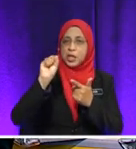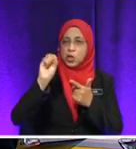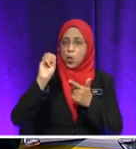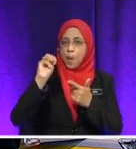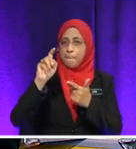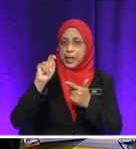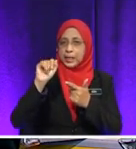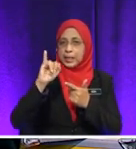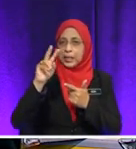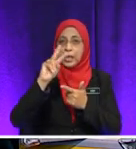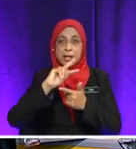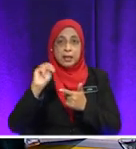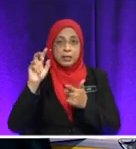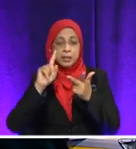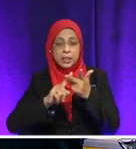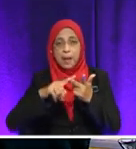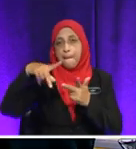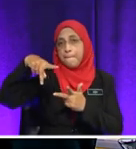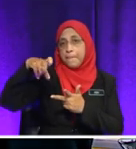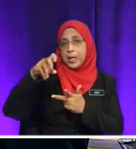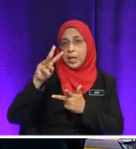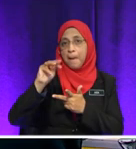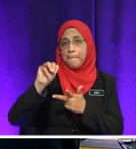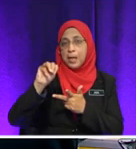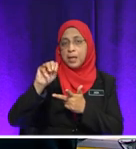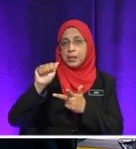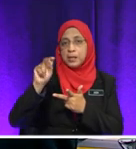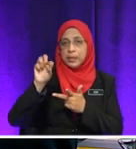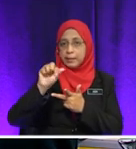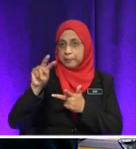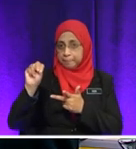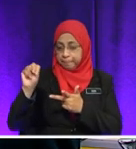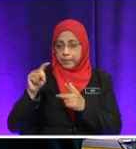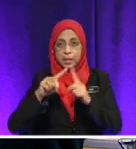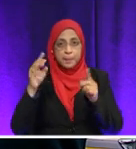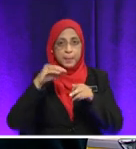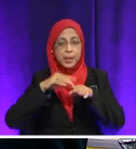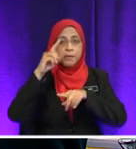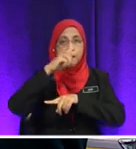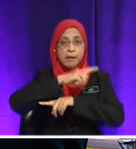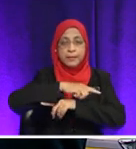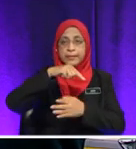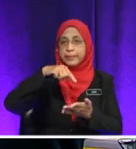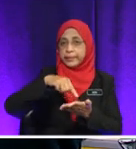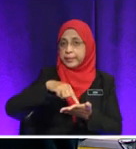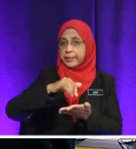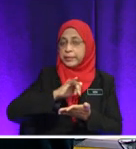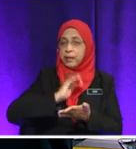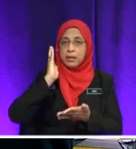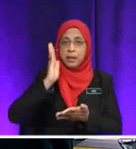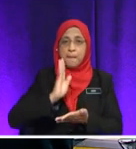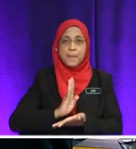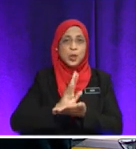lukisan pemandangan jadi fokus saya pada hari ini Oke untuk membantu murid-murid kita ini kita akan tengok